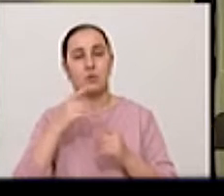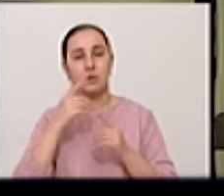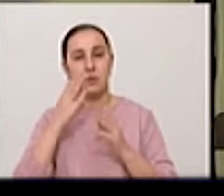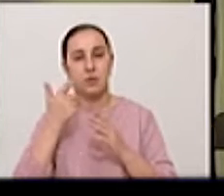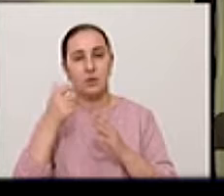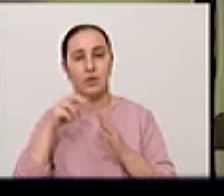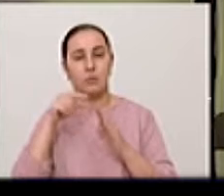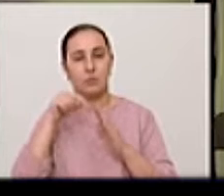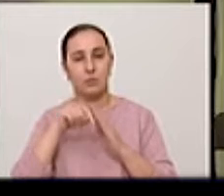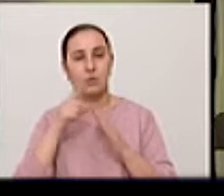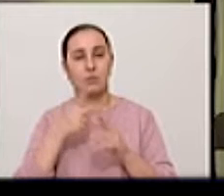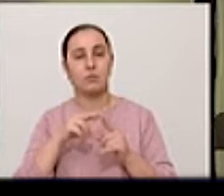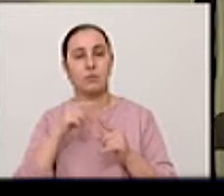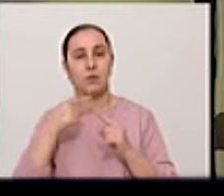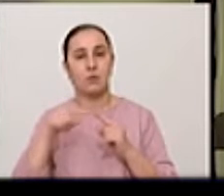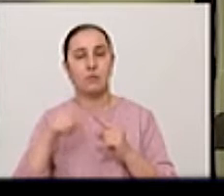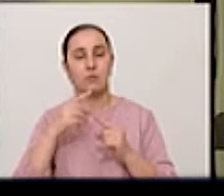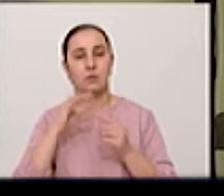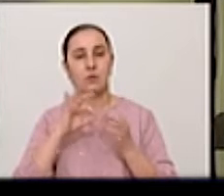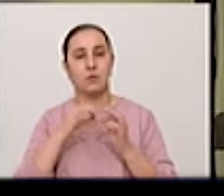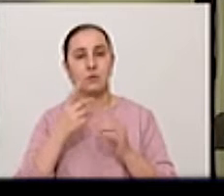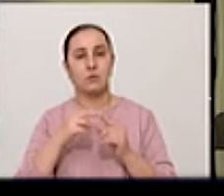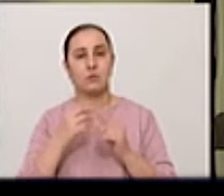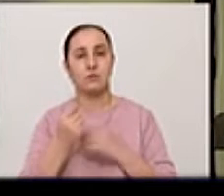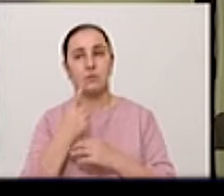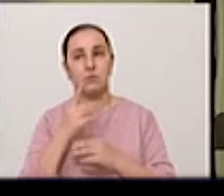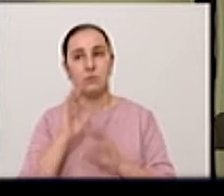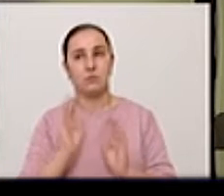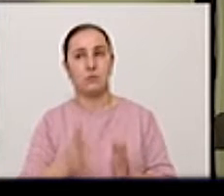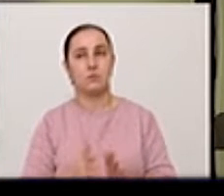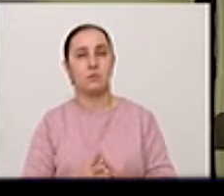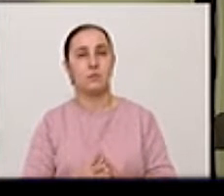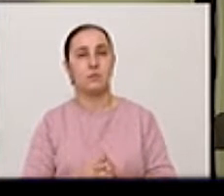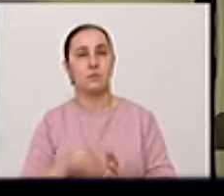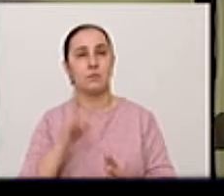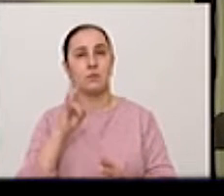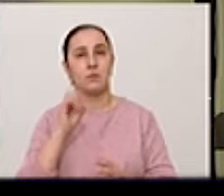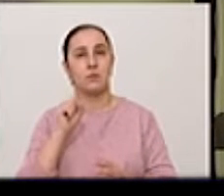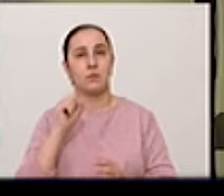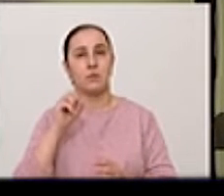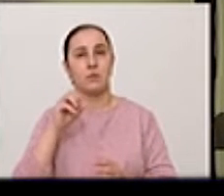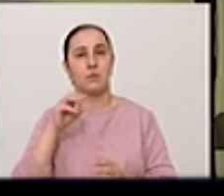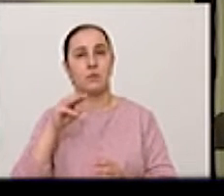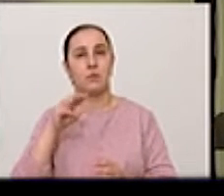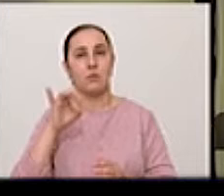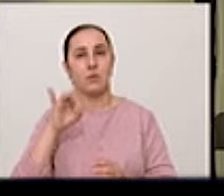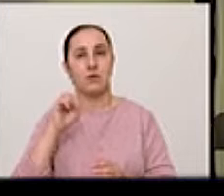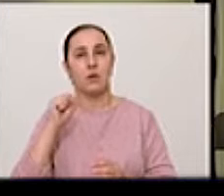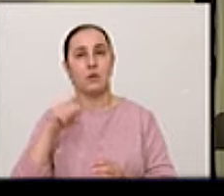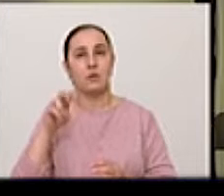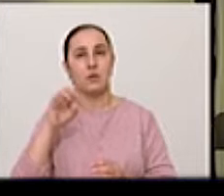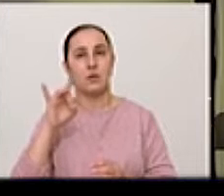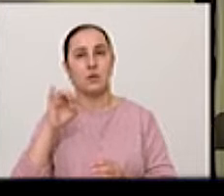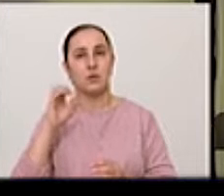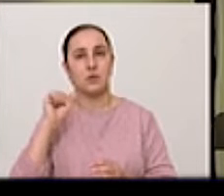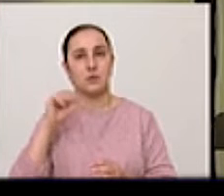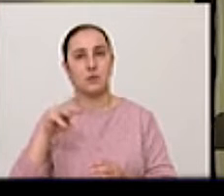bir bo'lakning alohida ta'kidlanishi orqali yuziga keladi. Notarial, adressat,